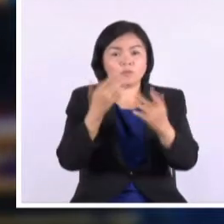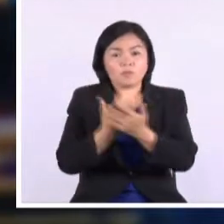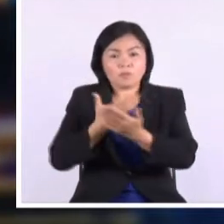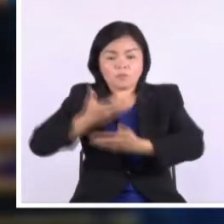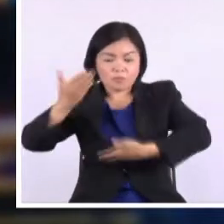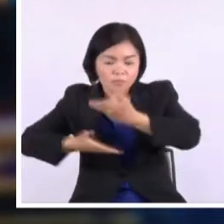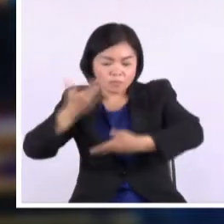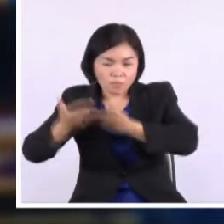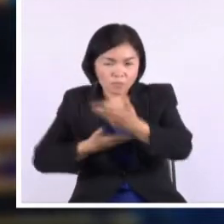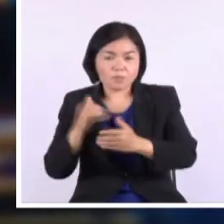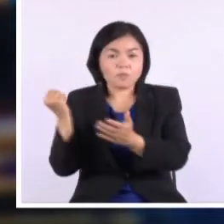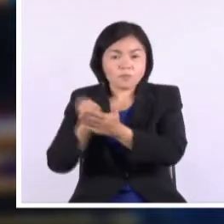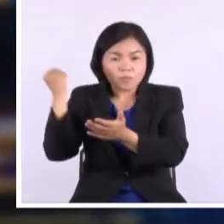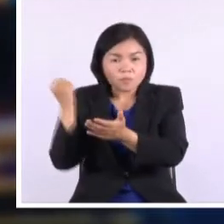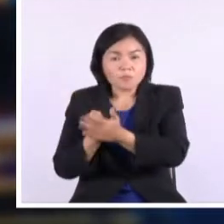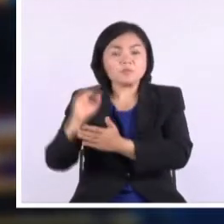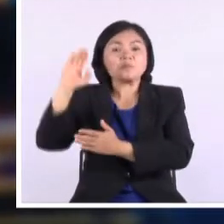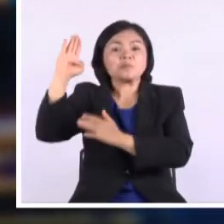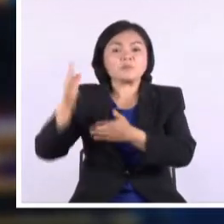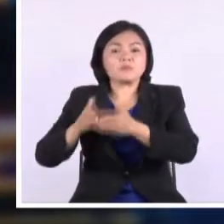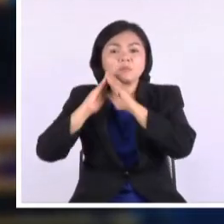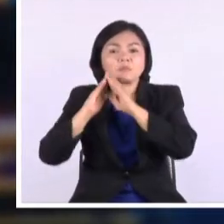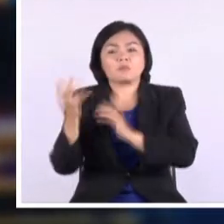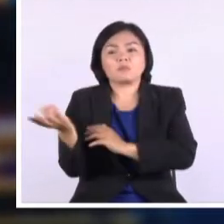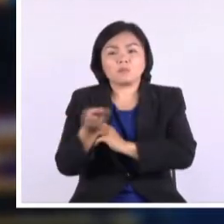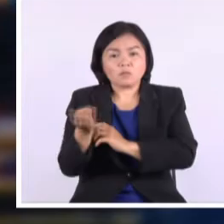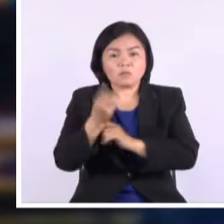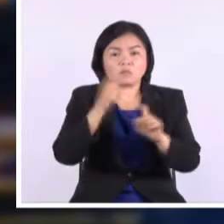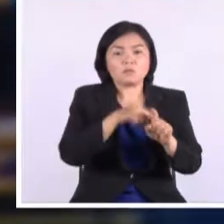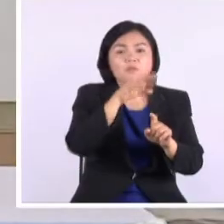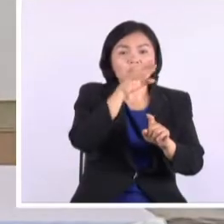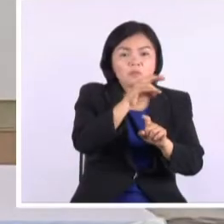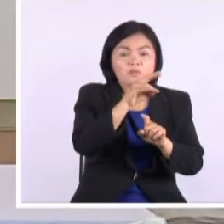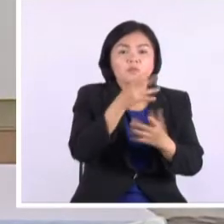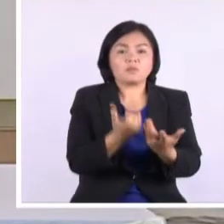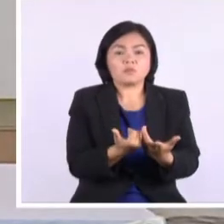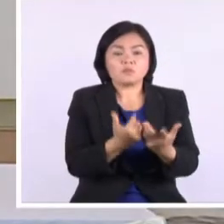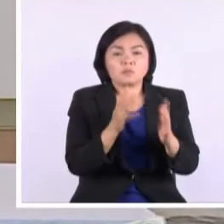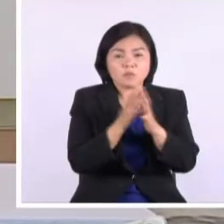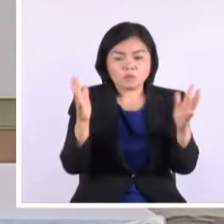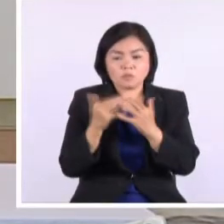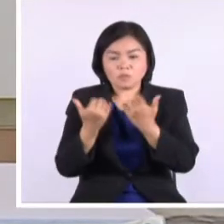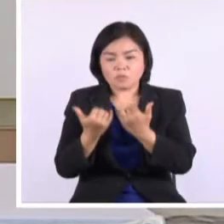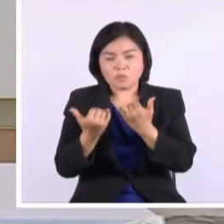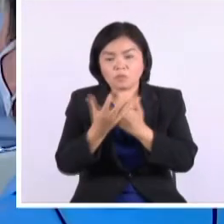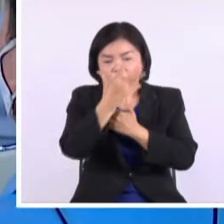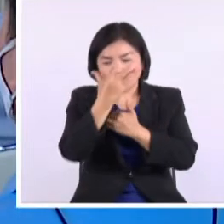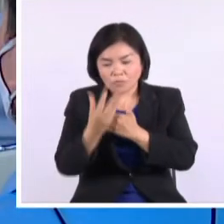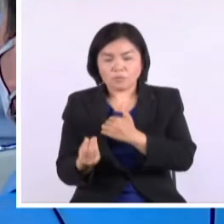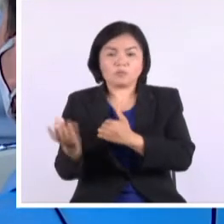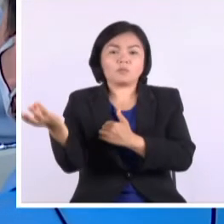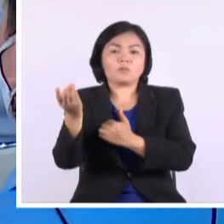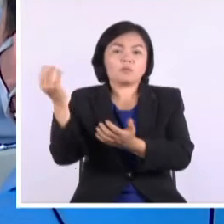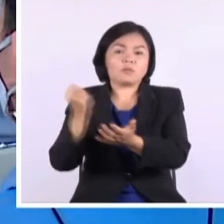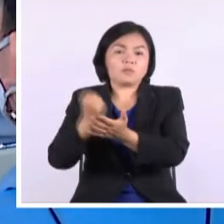ในครับว่ายอดจดทะเบียนธุรกิจใหม่นั้นลดลงไป 12เปอร์เซ็นต์จากเดือนกรกฎาคมครับดูหนังสุรดา